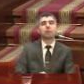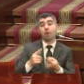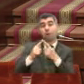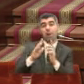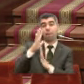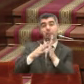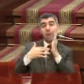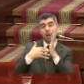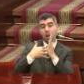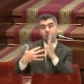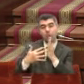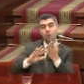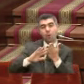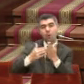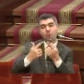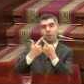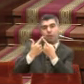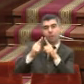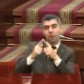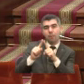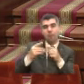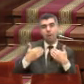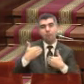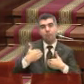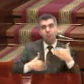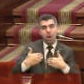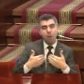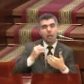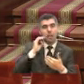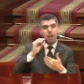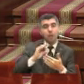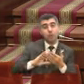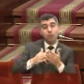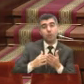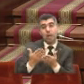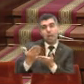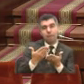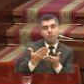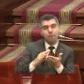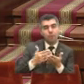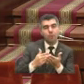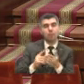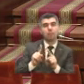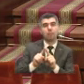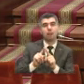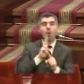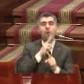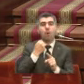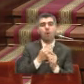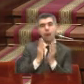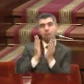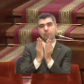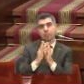البرامج المعمول بها رسمياً بالنسبة للإعاقة الخفيفة أو المتوسطة، أو داخل مؤسسات تربوية خاصة